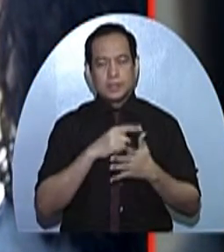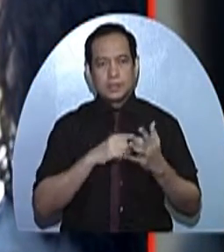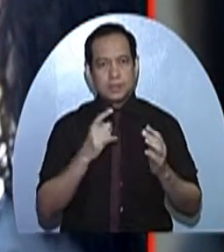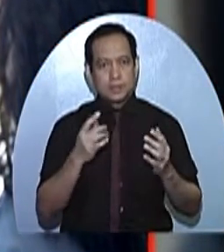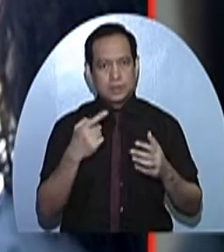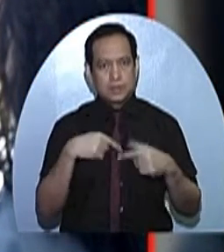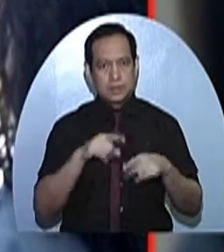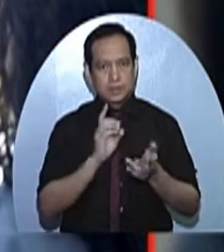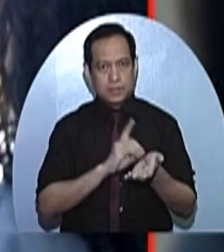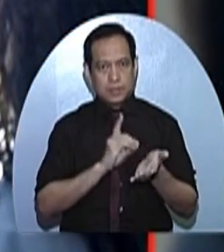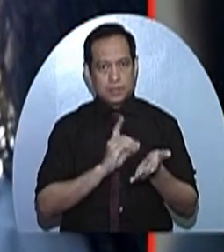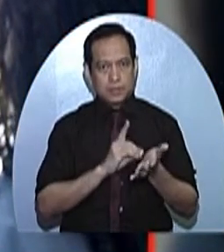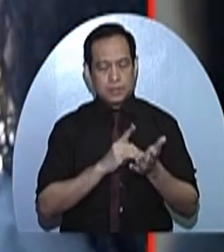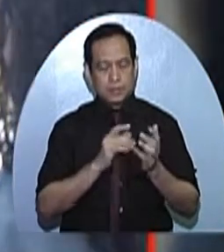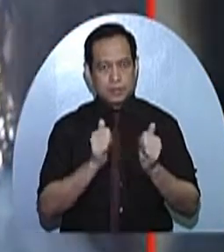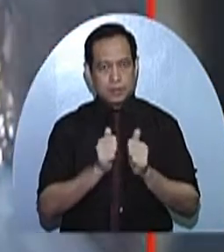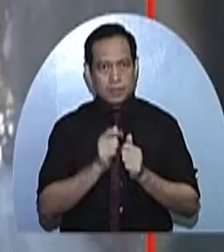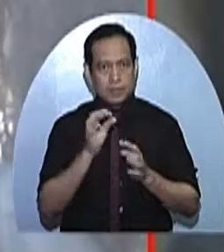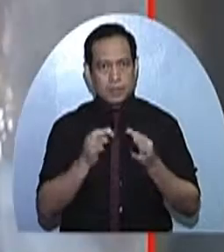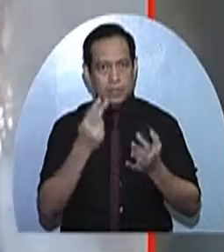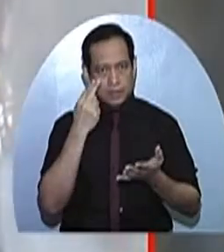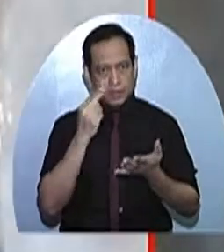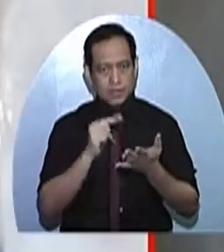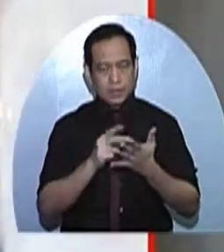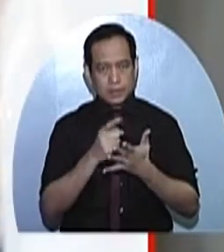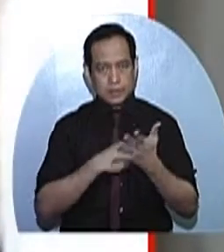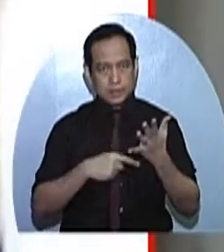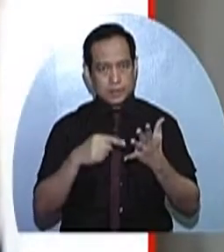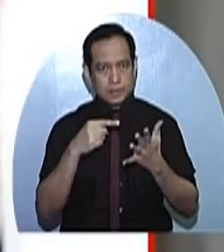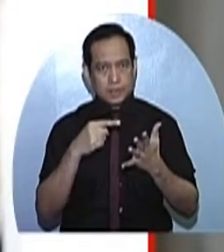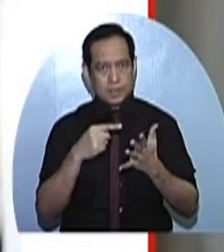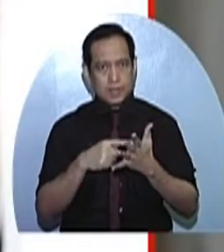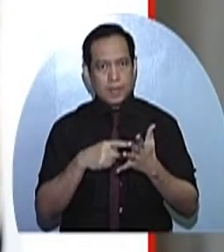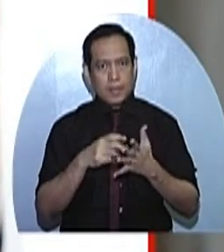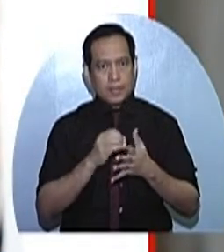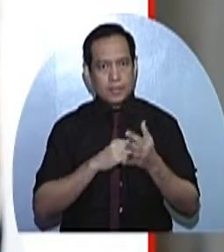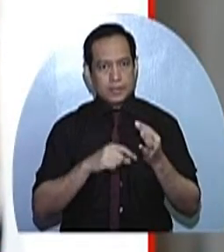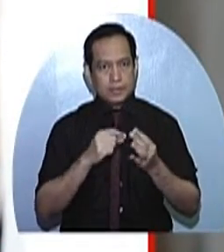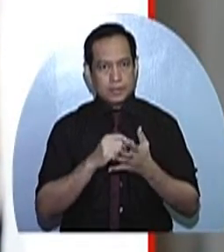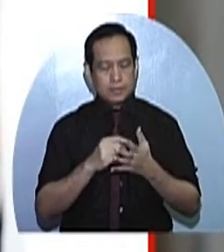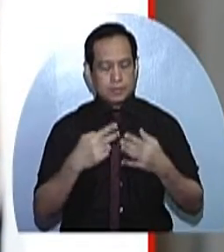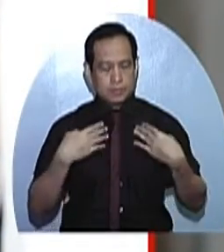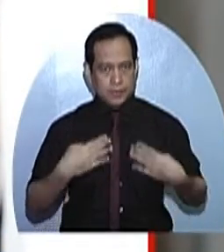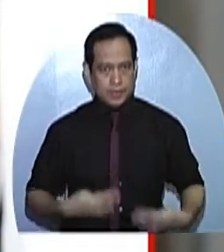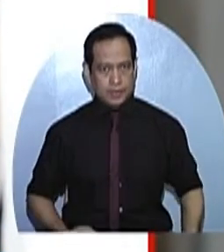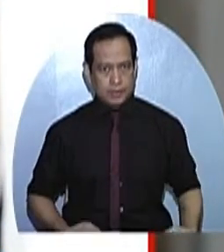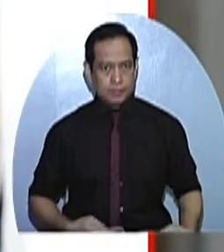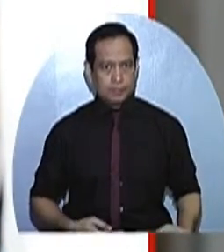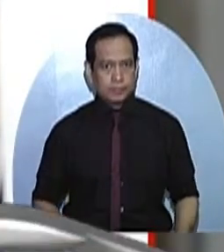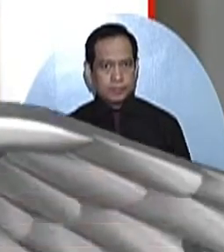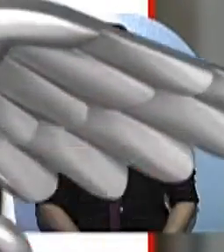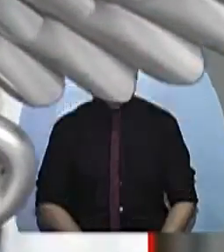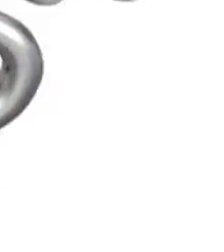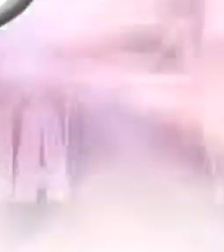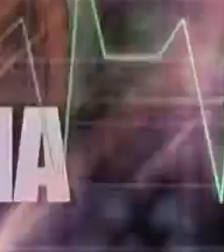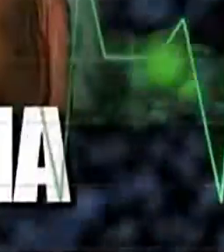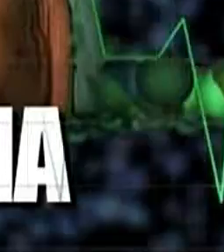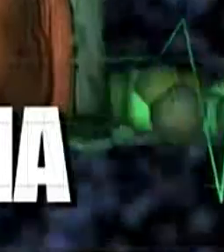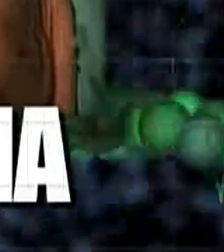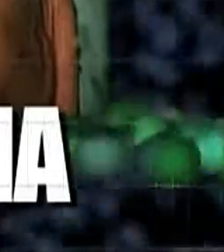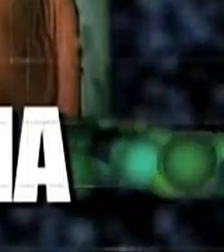agarang pagkonsulta sa doktor kung meron kayo napapansin na kakaiba sa inyong pakiramdam sa inyong katawan.